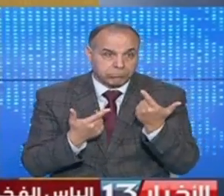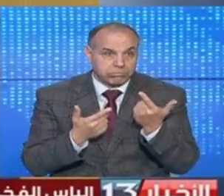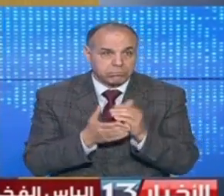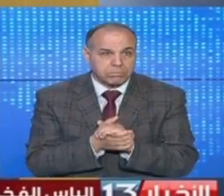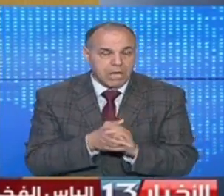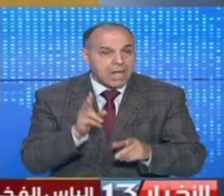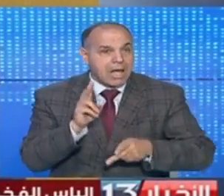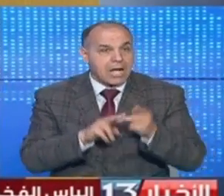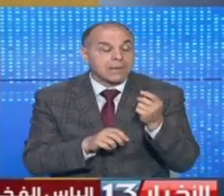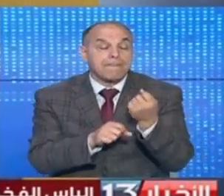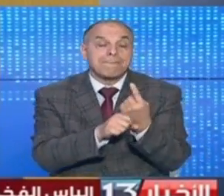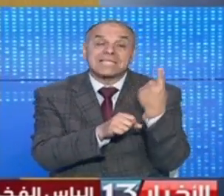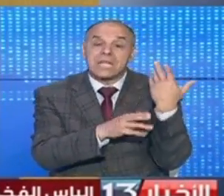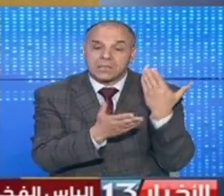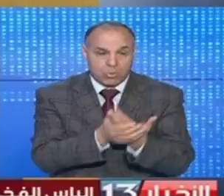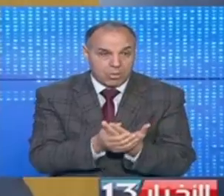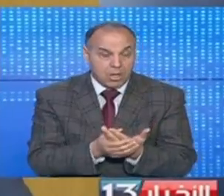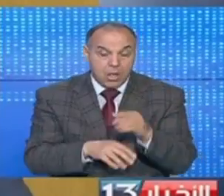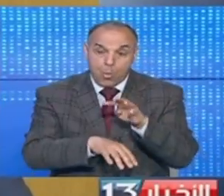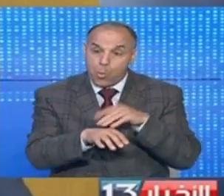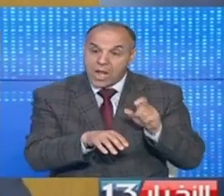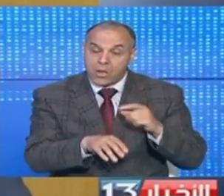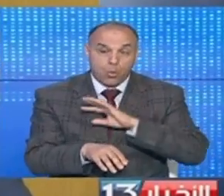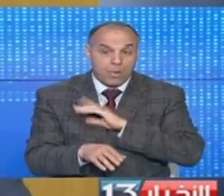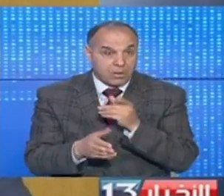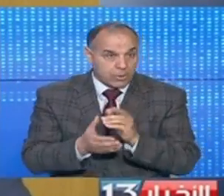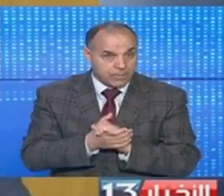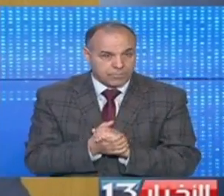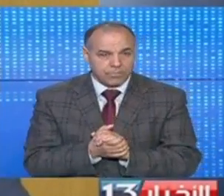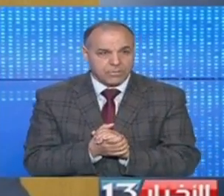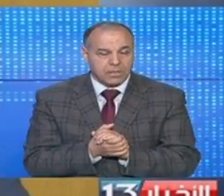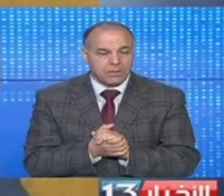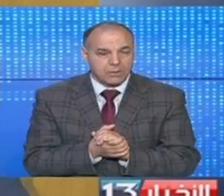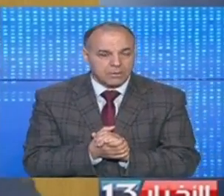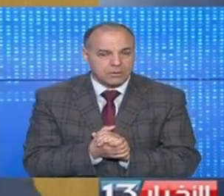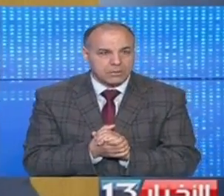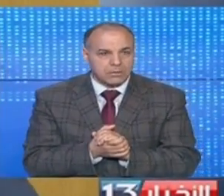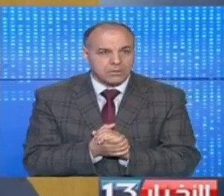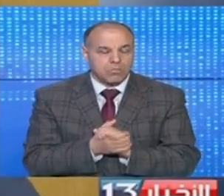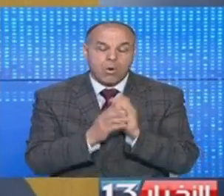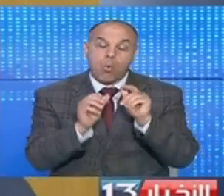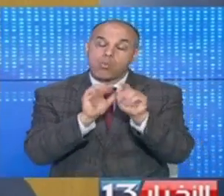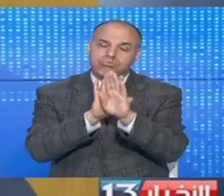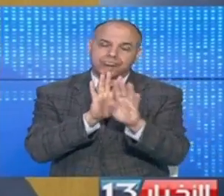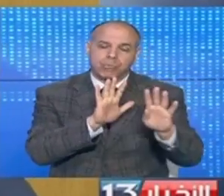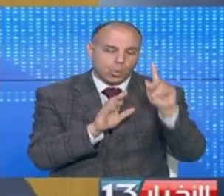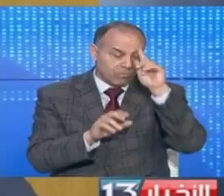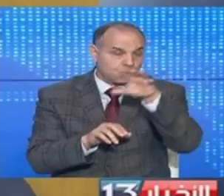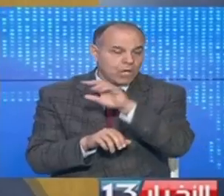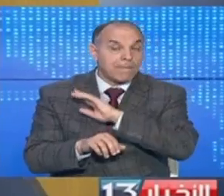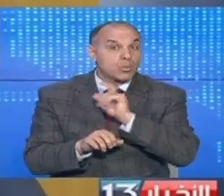اكثر من قرن والولايات هما اللي بيكونوا بالصفوف الاماميه في